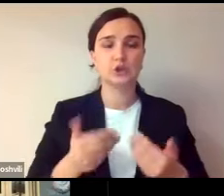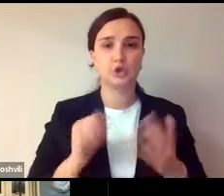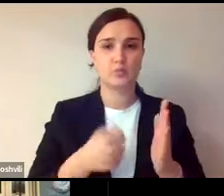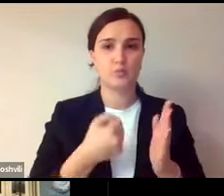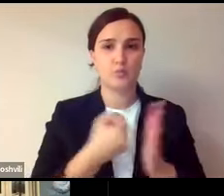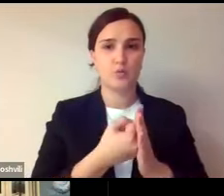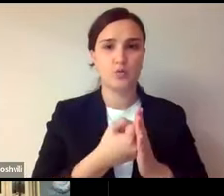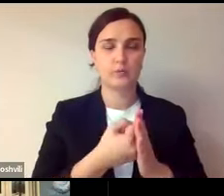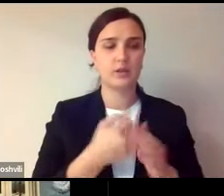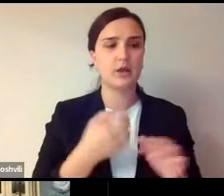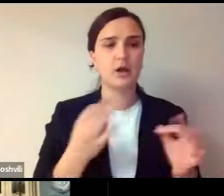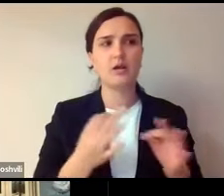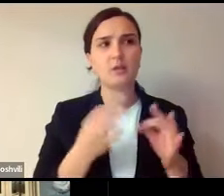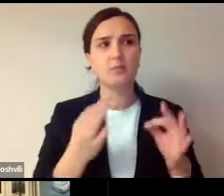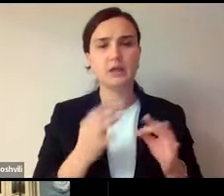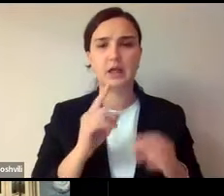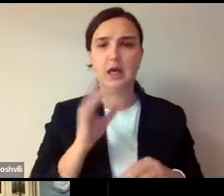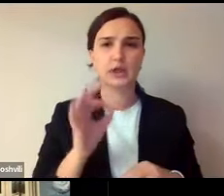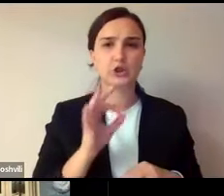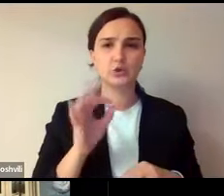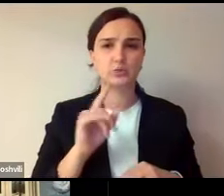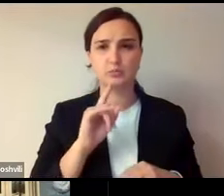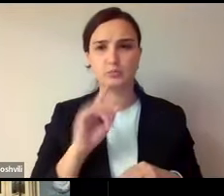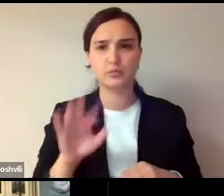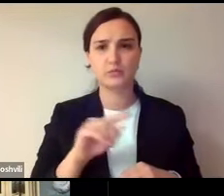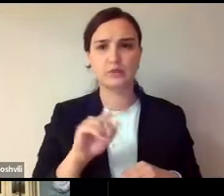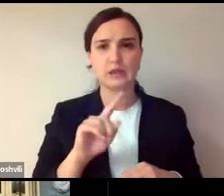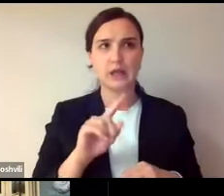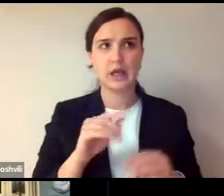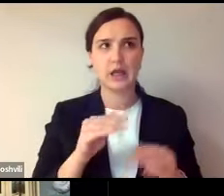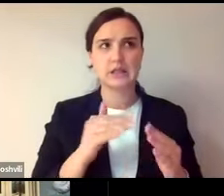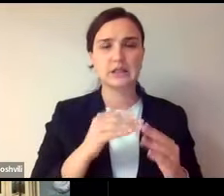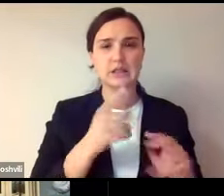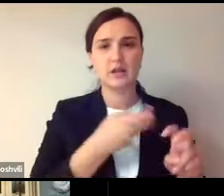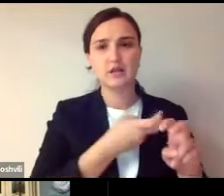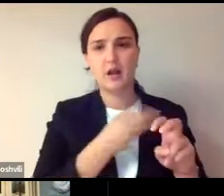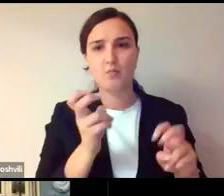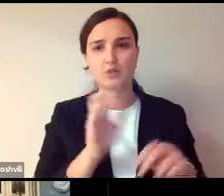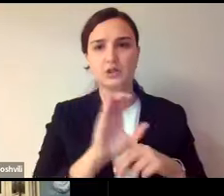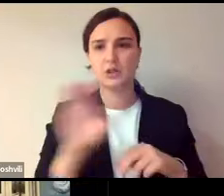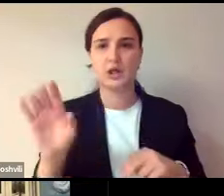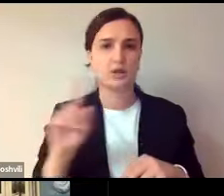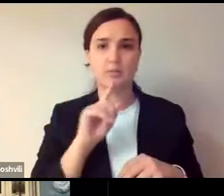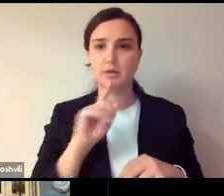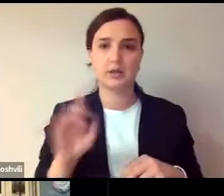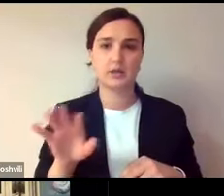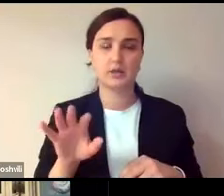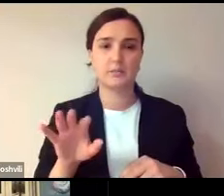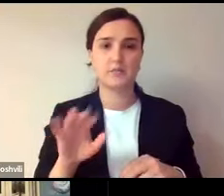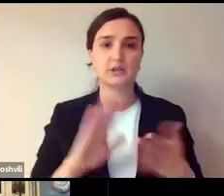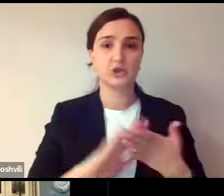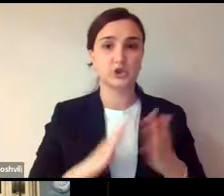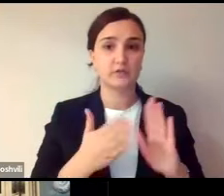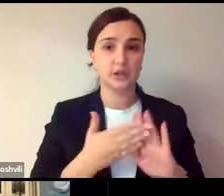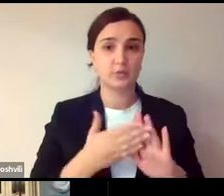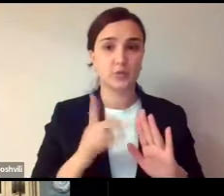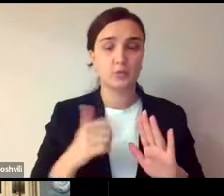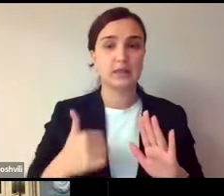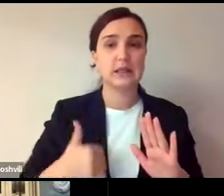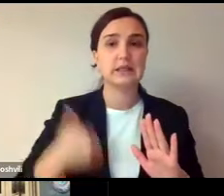ბოლომდე. არ დაემუქრება არასდროს მათ იქიდან გამოსახლება, და ასე შემდეგ. ანუ შევთანხმდით, რომ